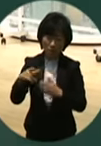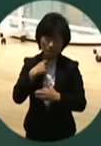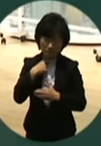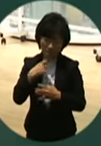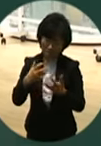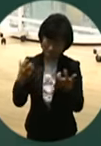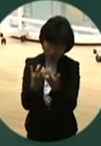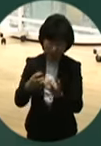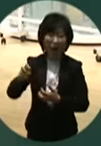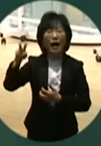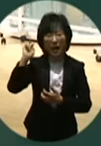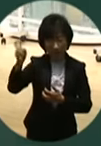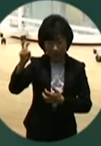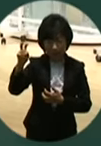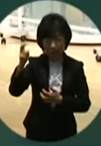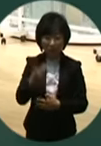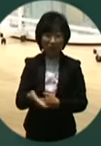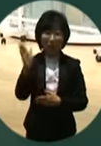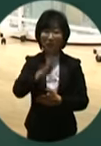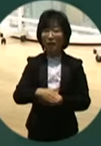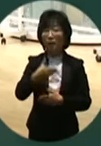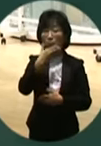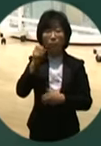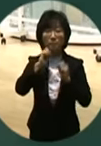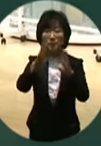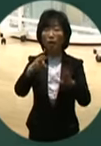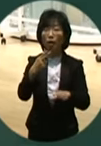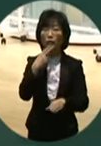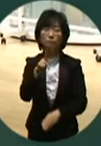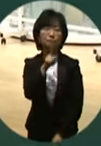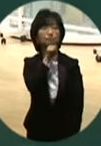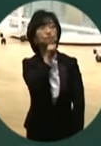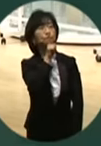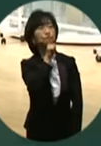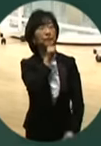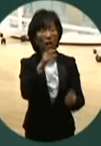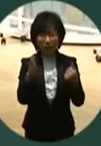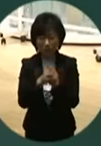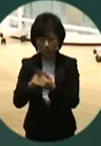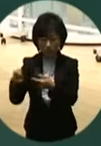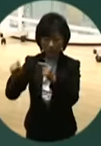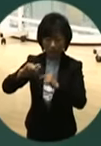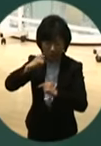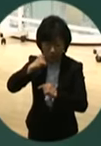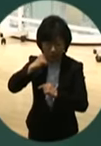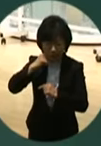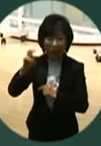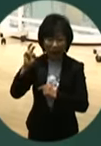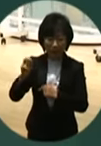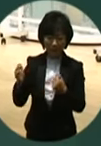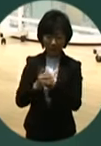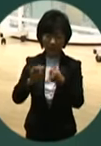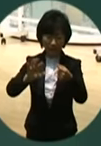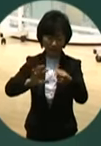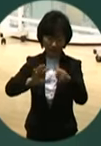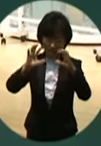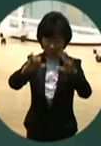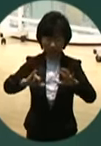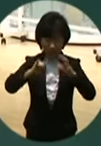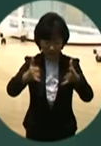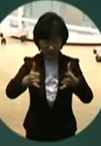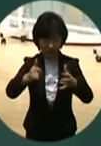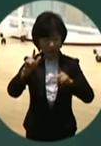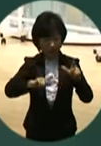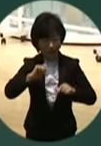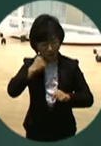if churches are 그렇잖아요. filled with people like me, then. 그래 세상은 어려울 수밖에 없고 교회는 어려울 수밖에 없는 거다. That's why the world has no choice but to have a hard